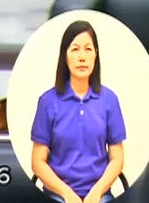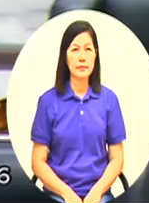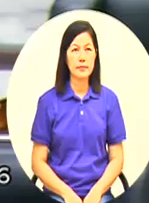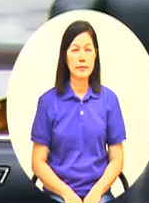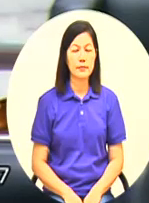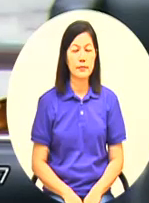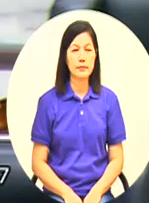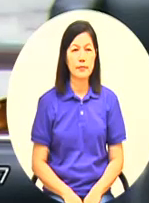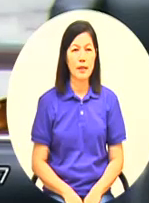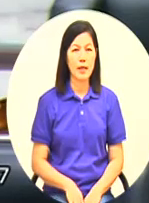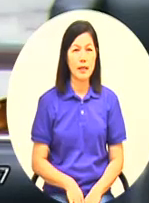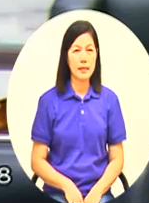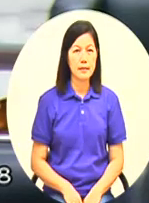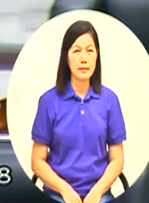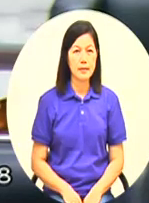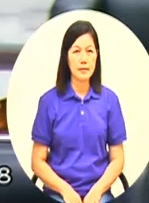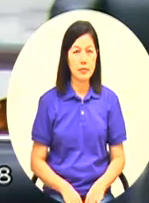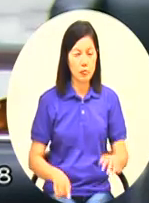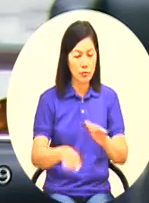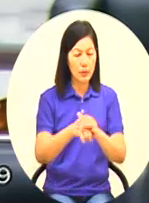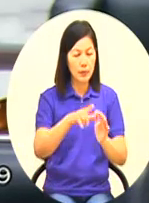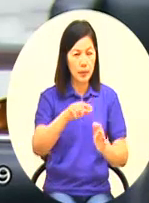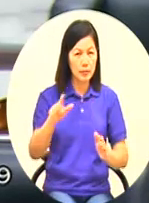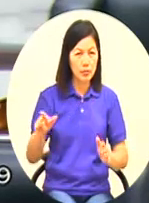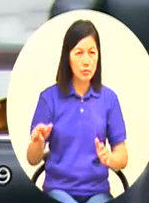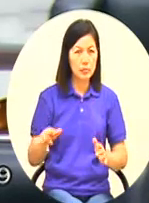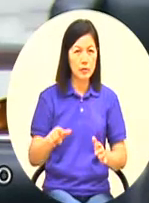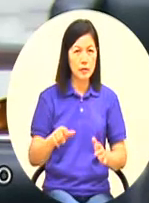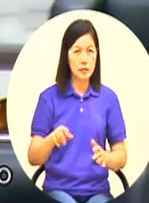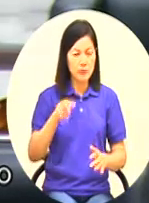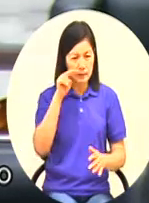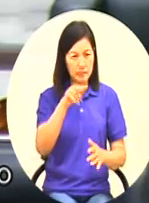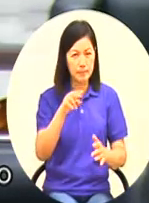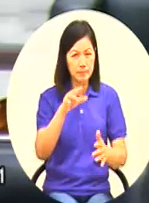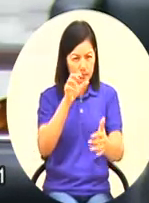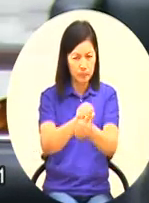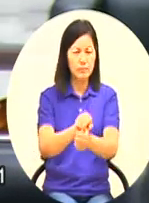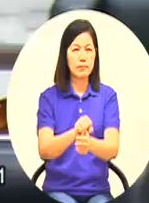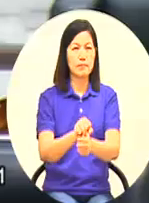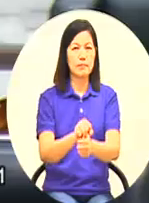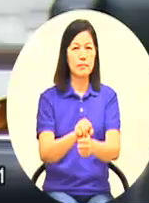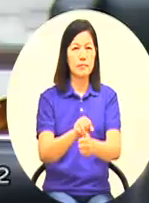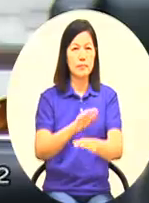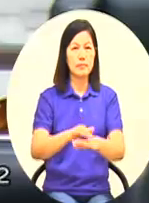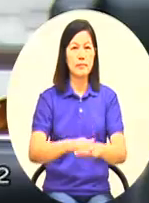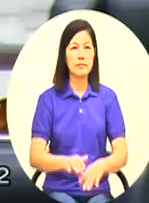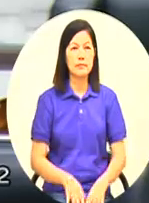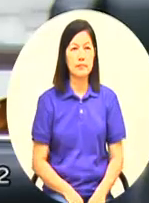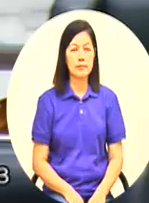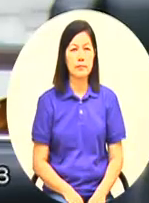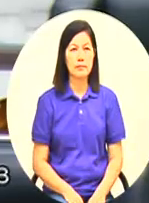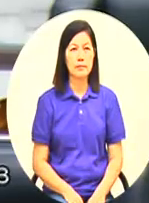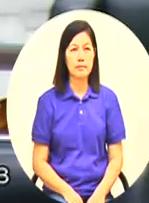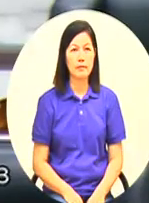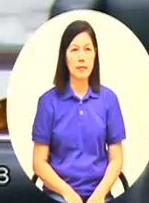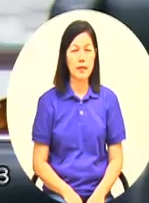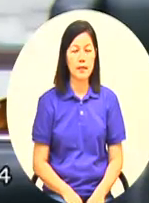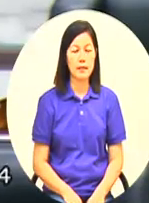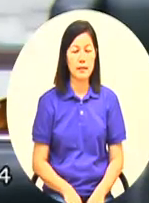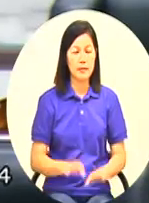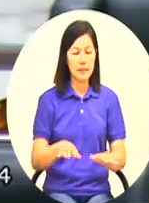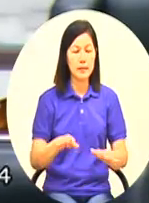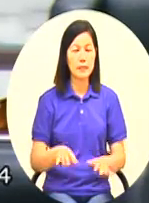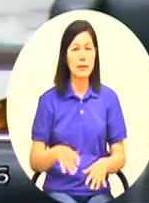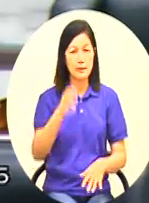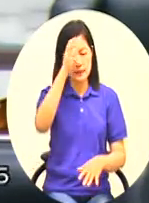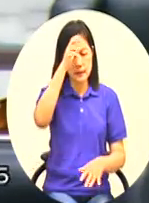赃物哦，无所遁形，这是一雄特别给出来跟我们的陈局长所有警察团队来